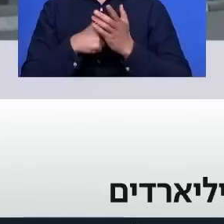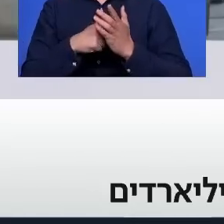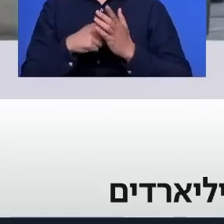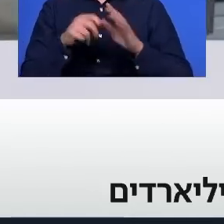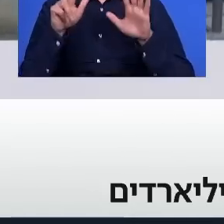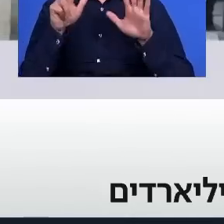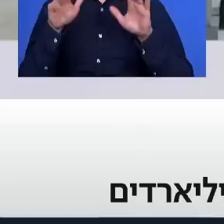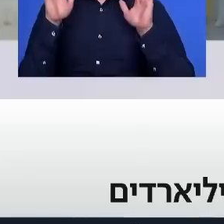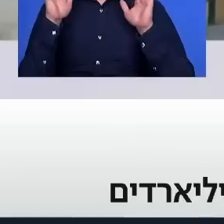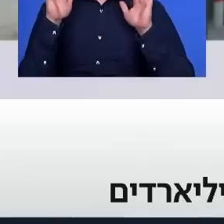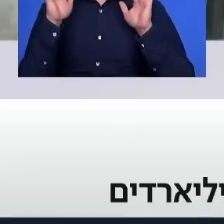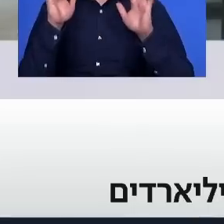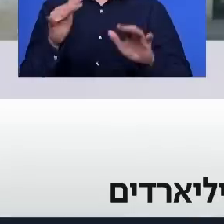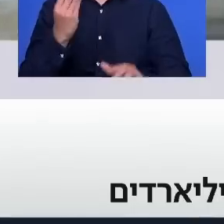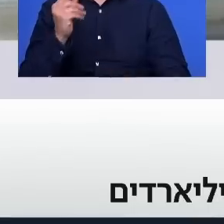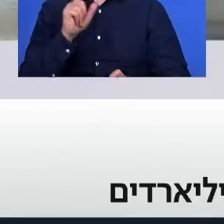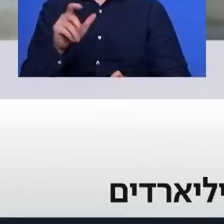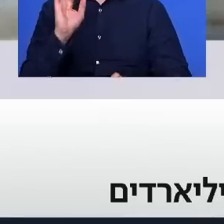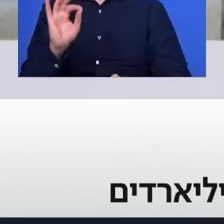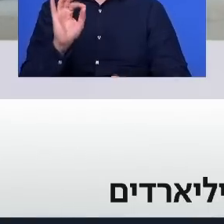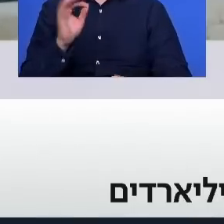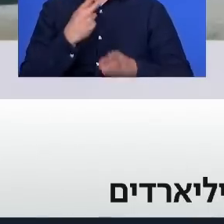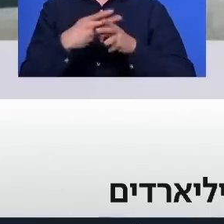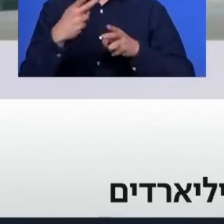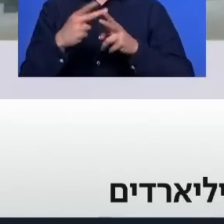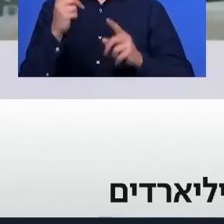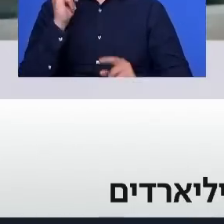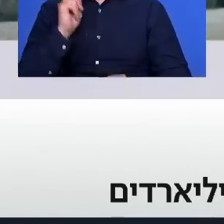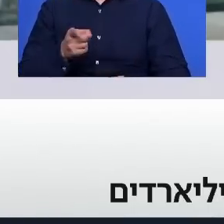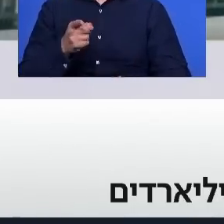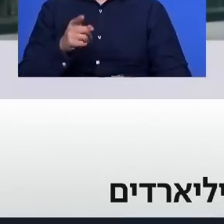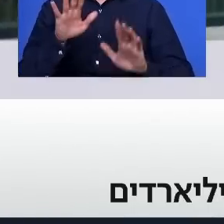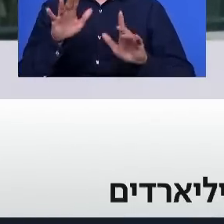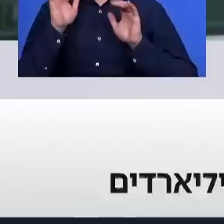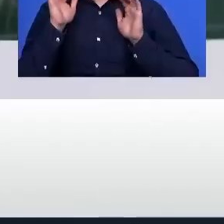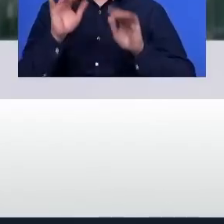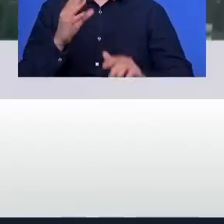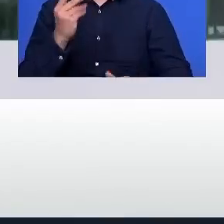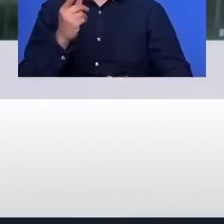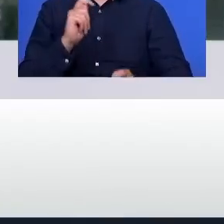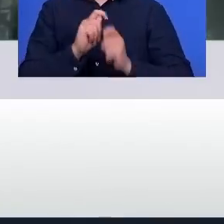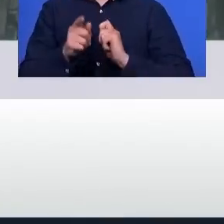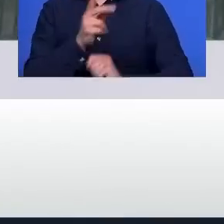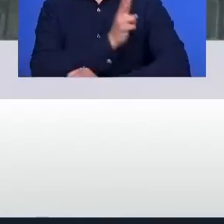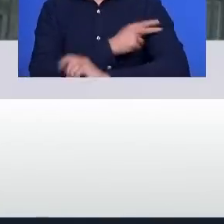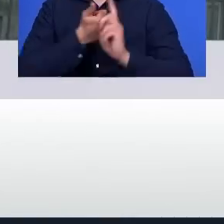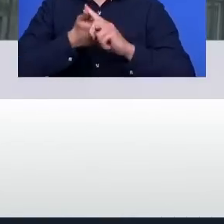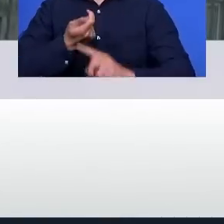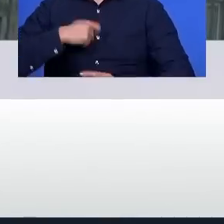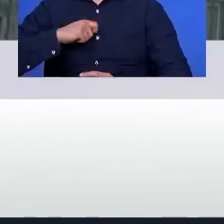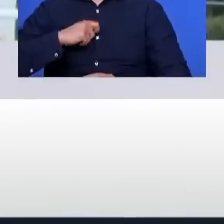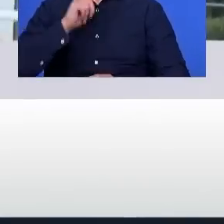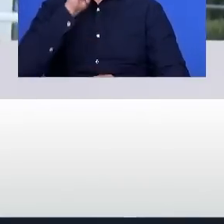מ-8 מיליארד שקל. כדי להסדיר אותו בימים האלה יהיה צורך ב-10 מיליארד שקל. תשלום מהמשטרה, מהשבק,